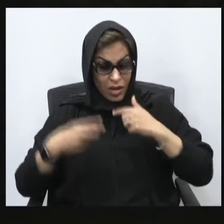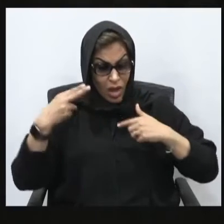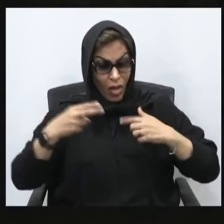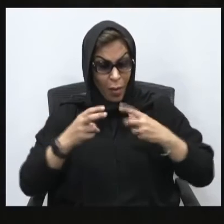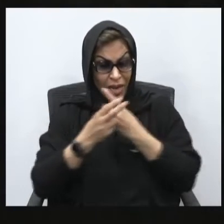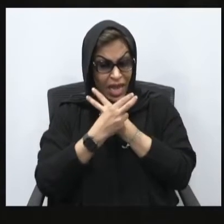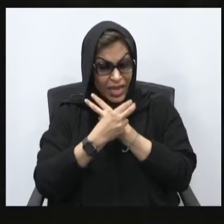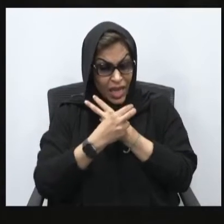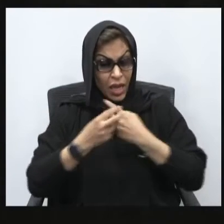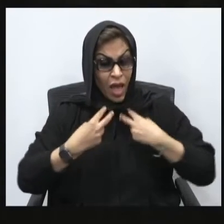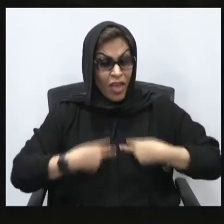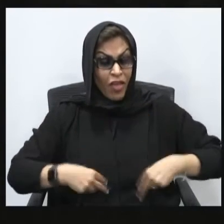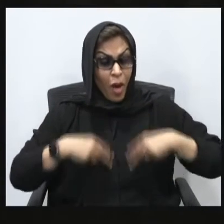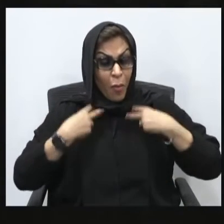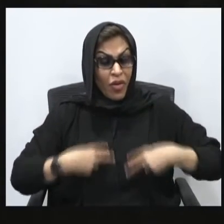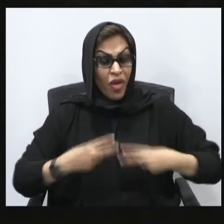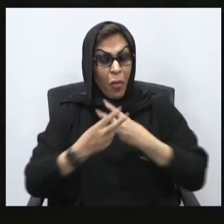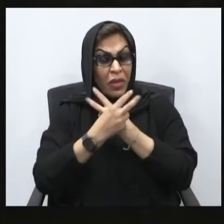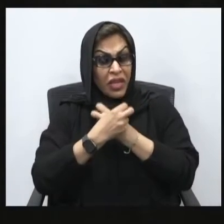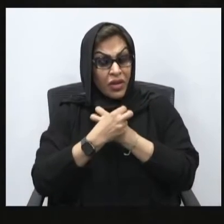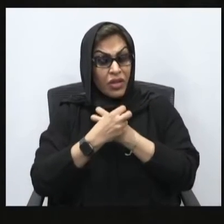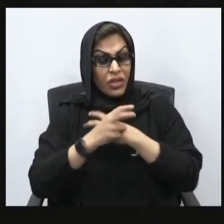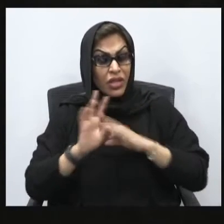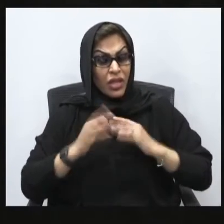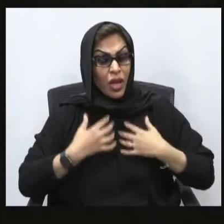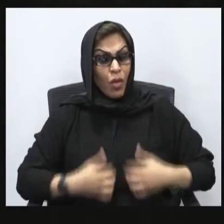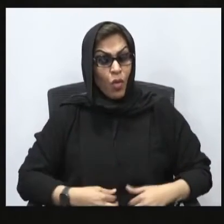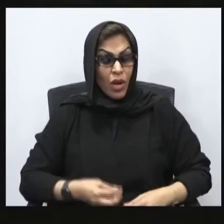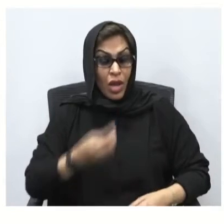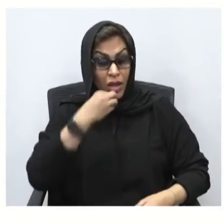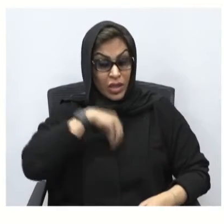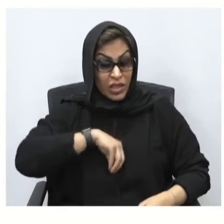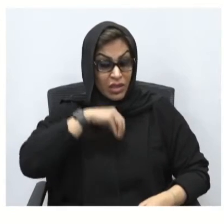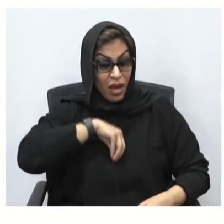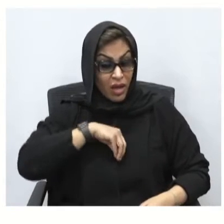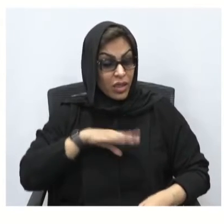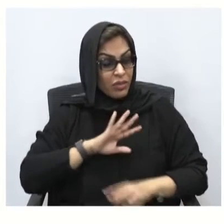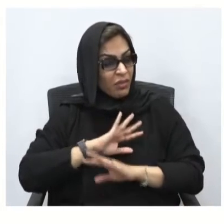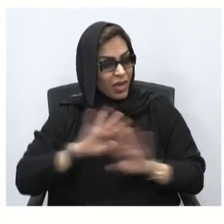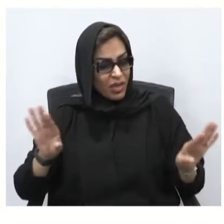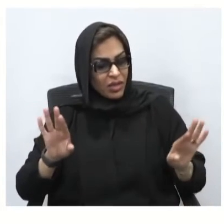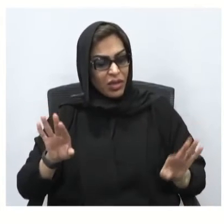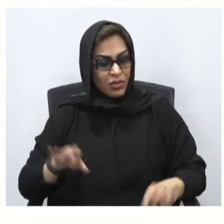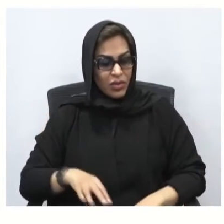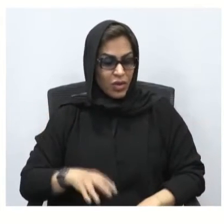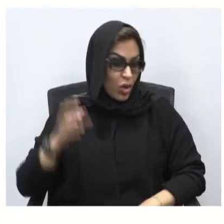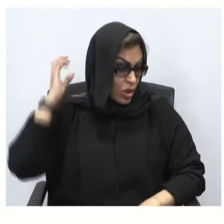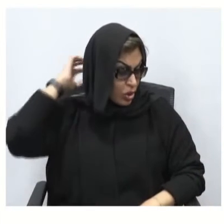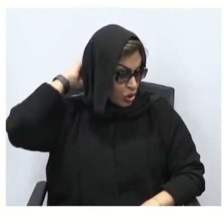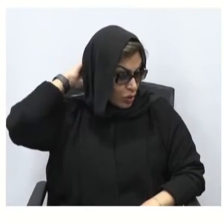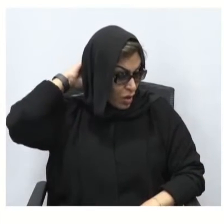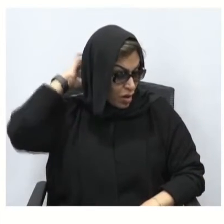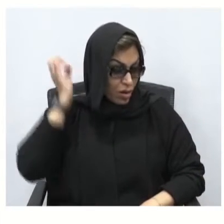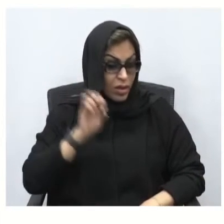الهيكل عضلات هيكليه فبالتالي اراديه نقدر نتحكم فيها اما الداخليه من المسيطر لها